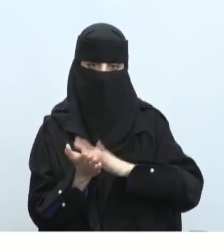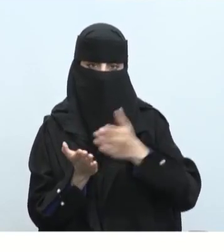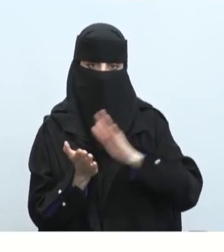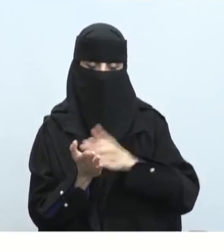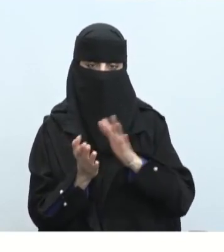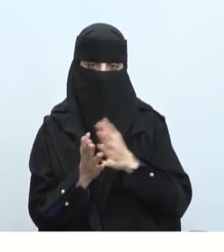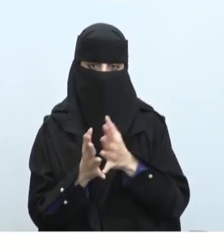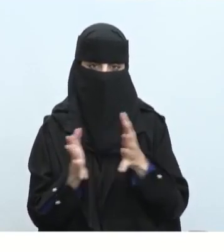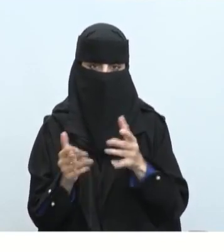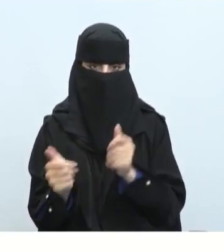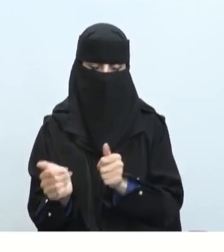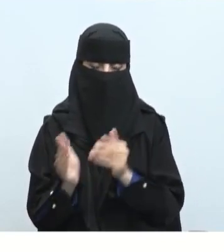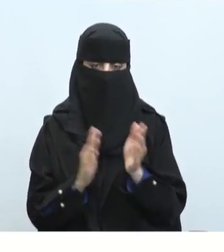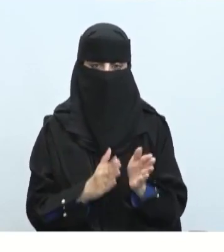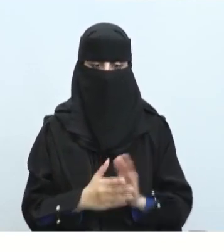الصفحات